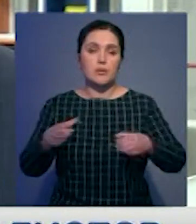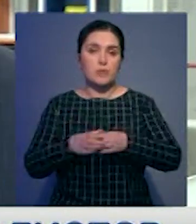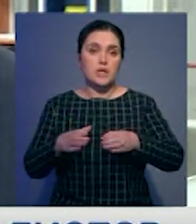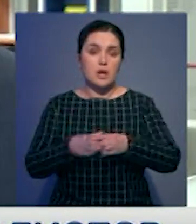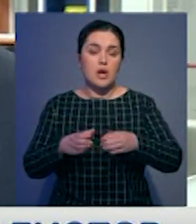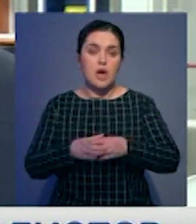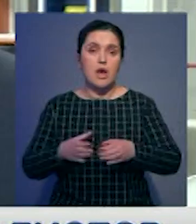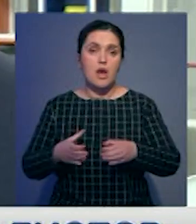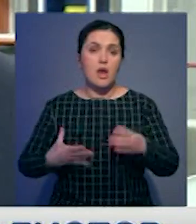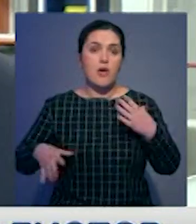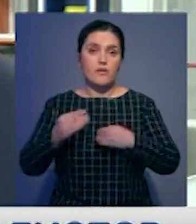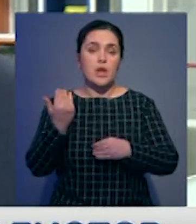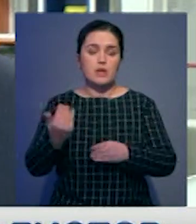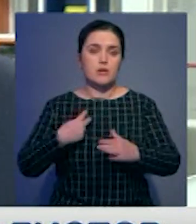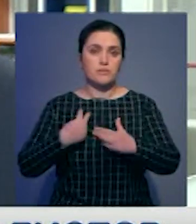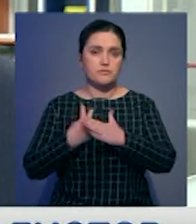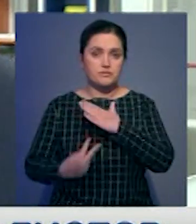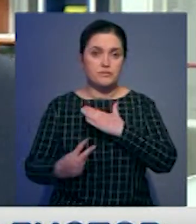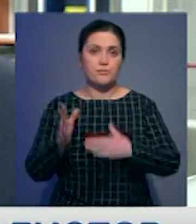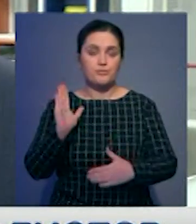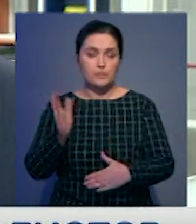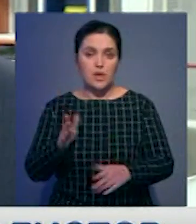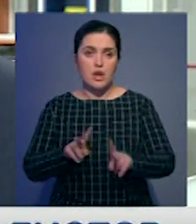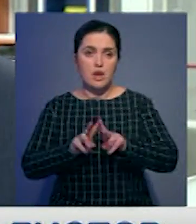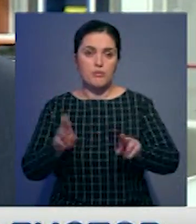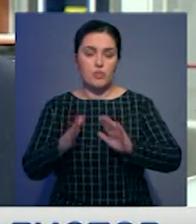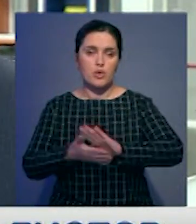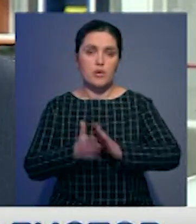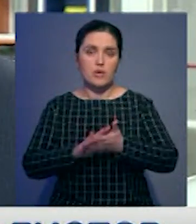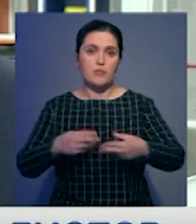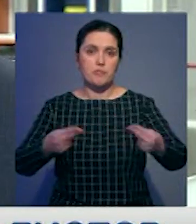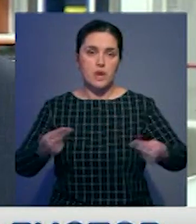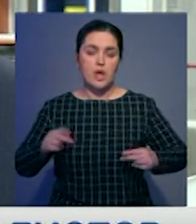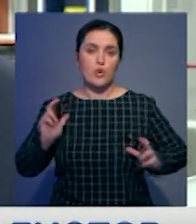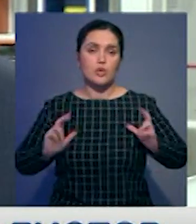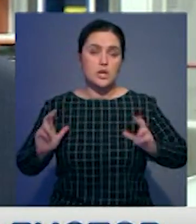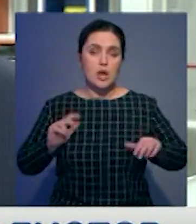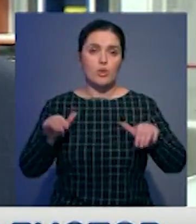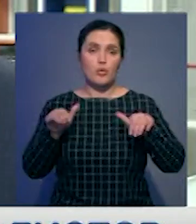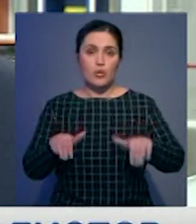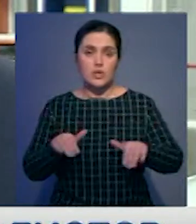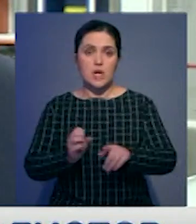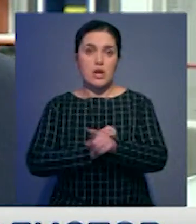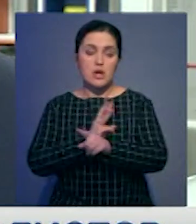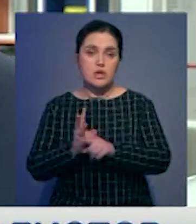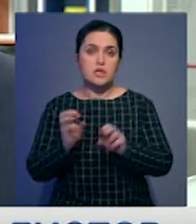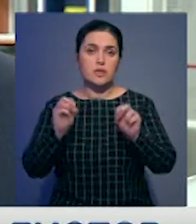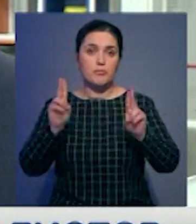Они все последуют нашему примеру и будут поддерживать наши университеты, колледжи в оснащении